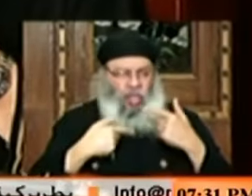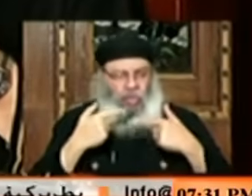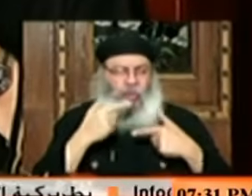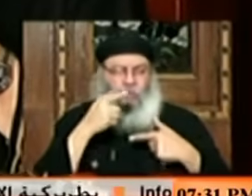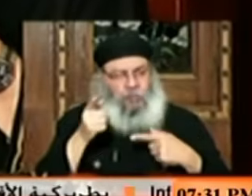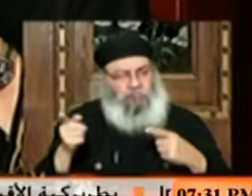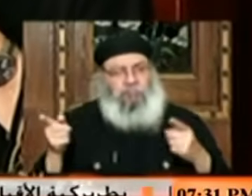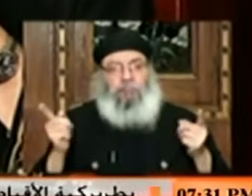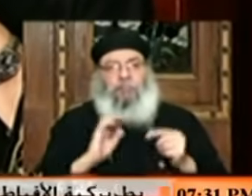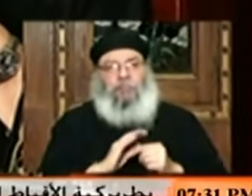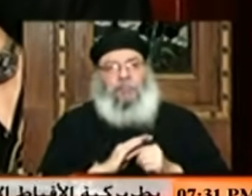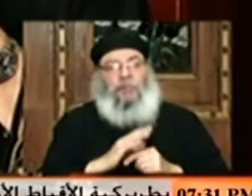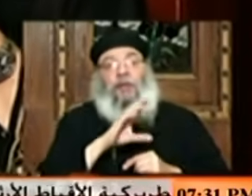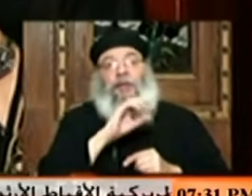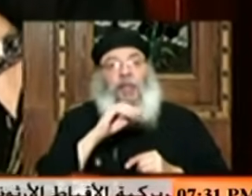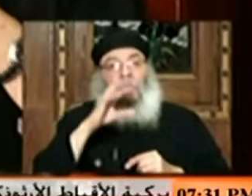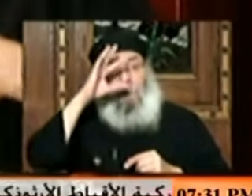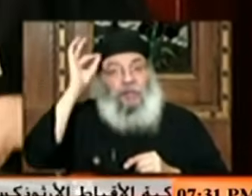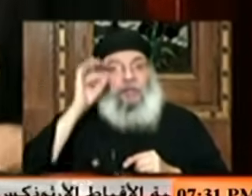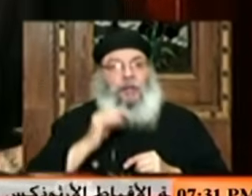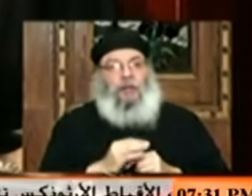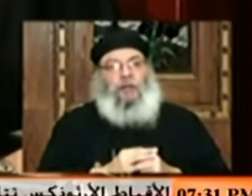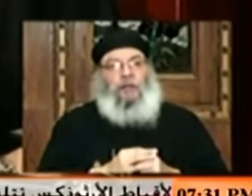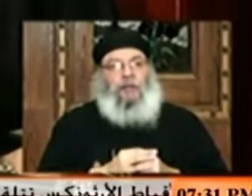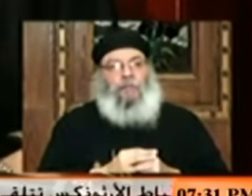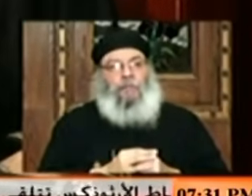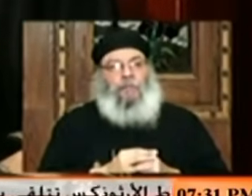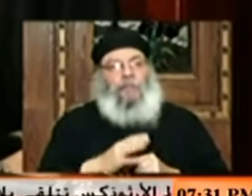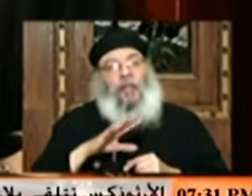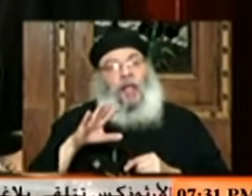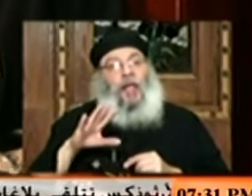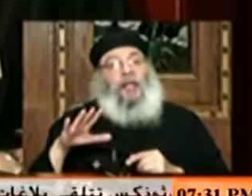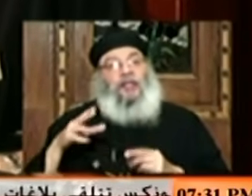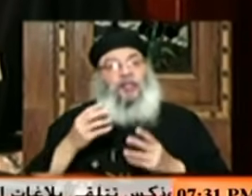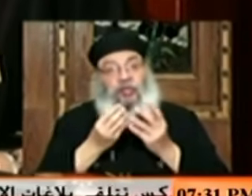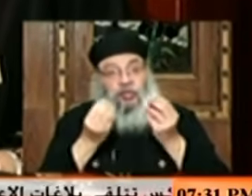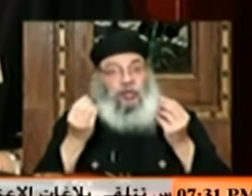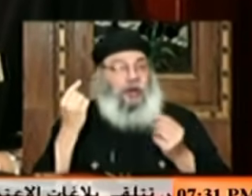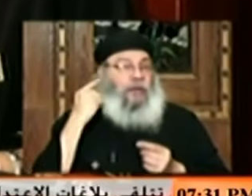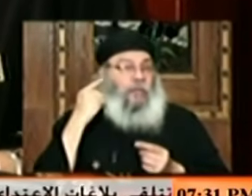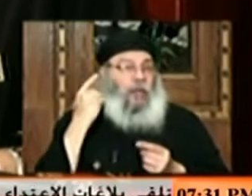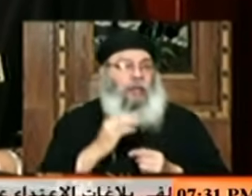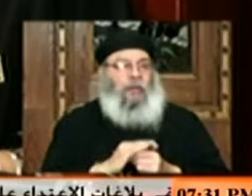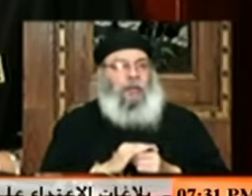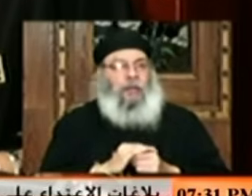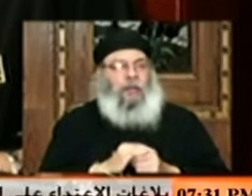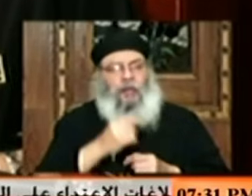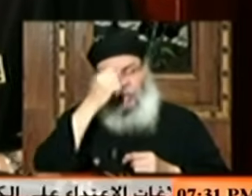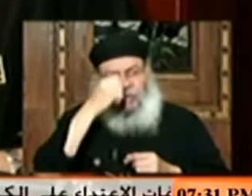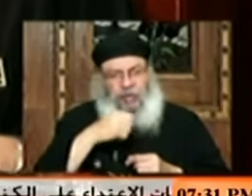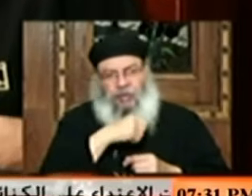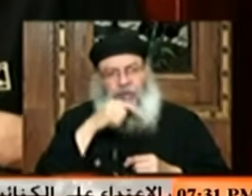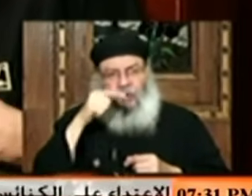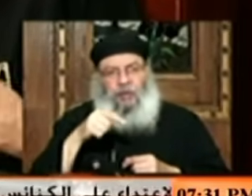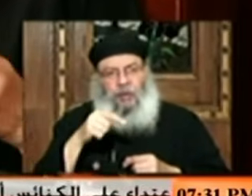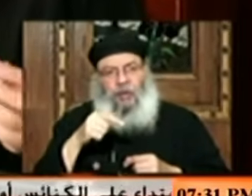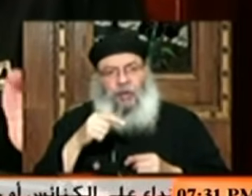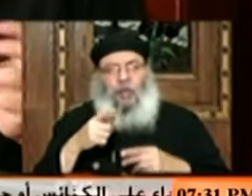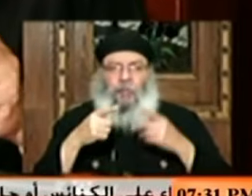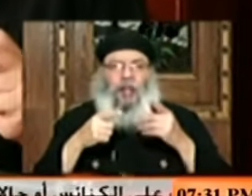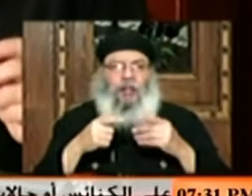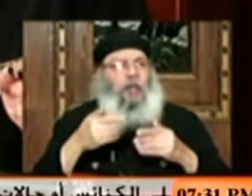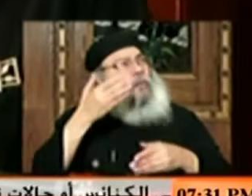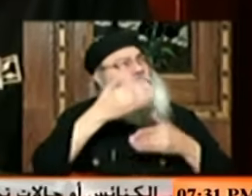وتعمل كلام زي مثلا من الحاجات الكتيره اللي احيانا نسمعها يقول لك ايه الكنيسه ده هيت عماله تعمل